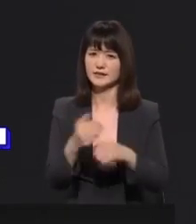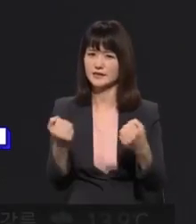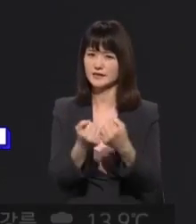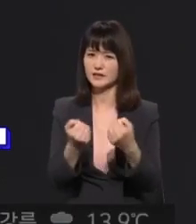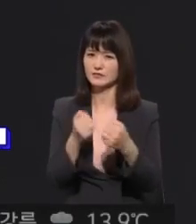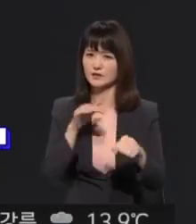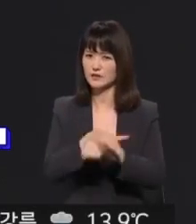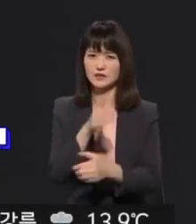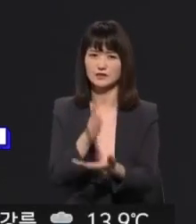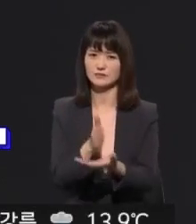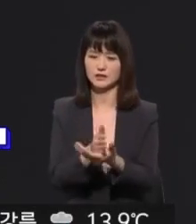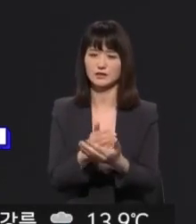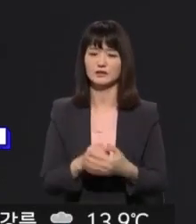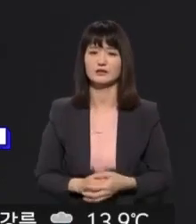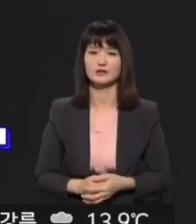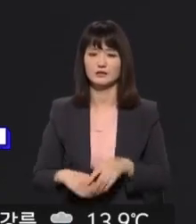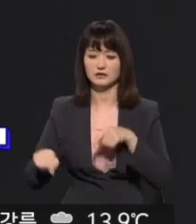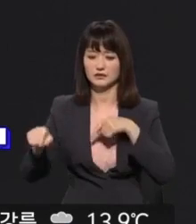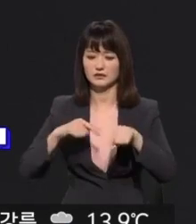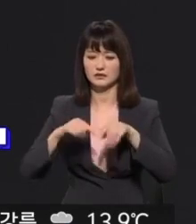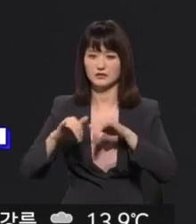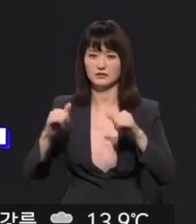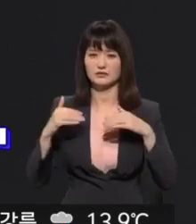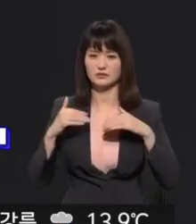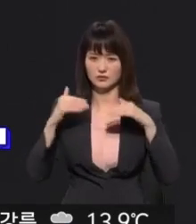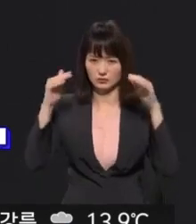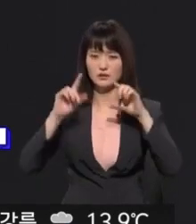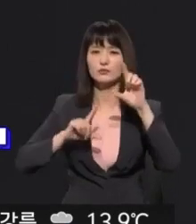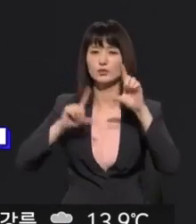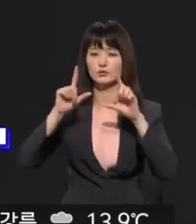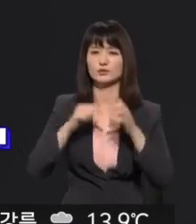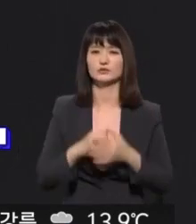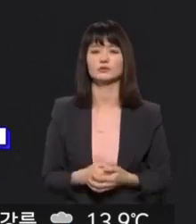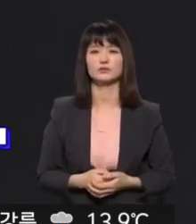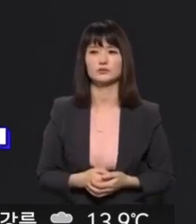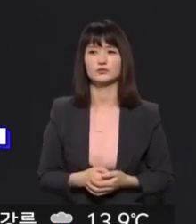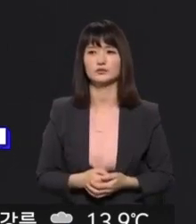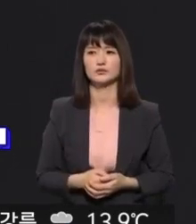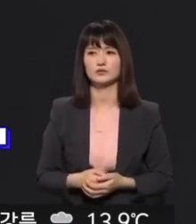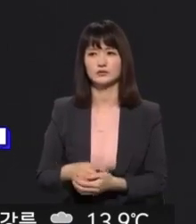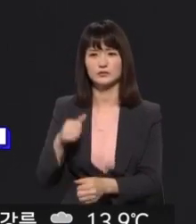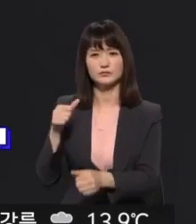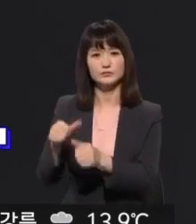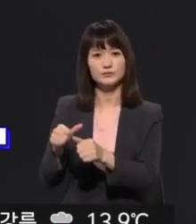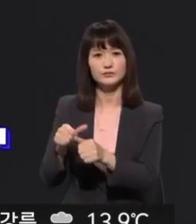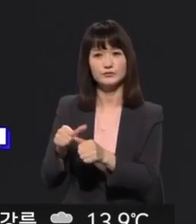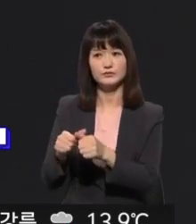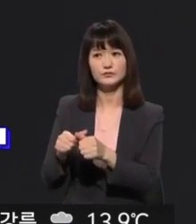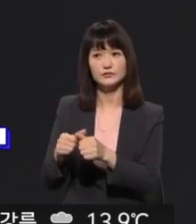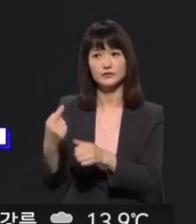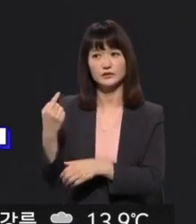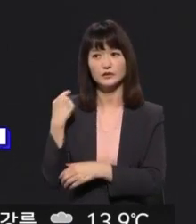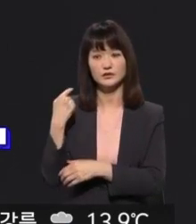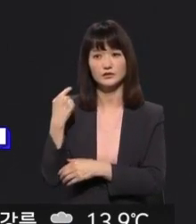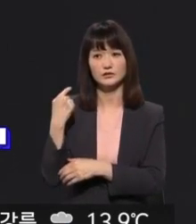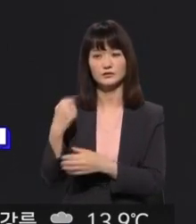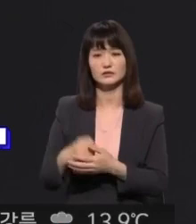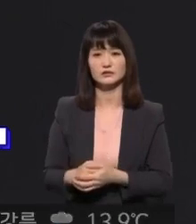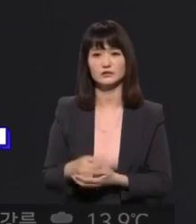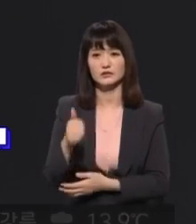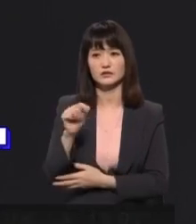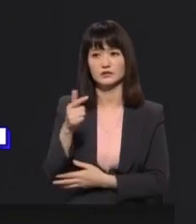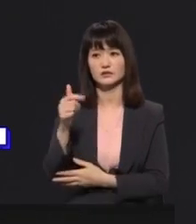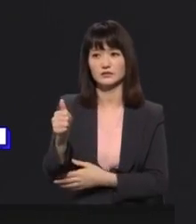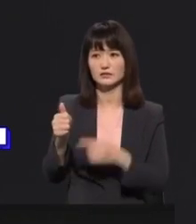더 성숙된 정치인의 그 태도라는 그 조언의 말씀을 드리고 이렇게 자꾸 제가 쓴소리를 했었기 때문인지 어제 국감장에서는 아예 한동훈